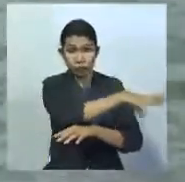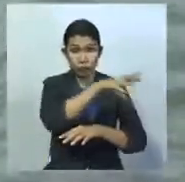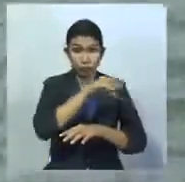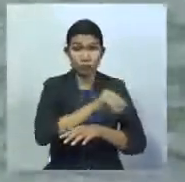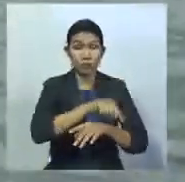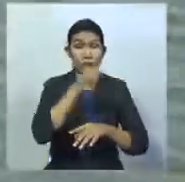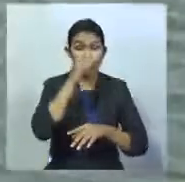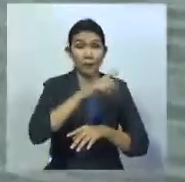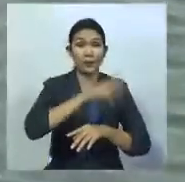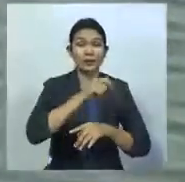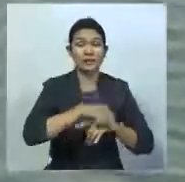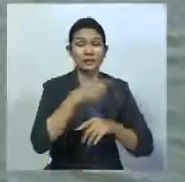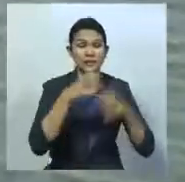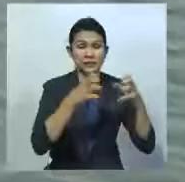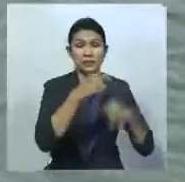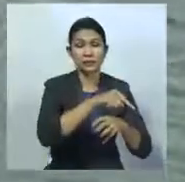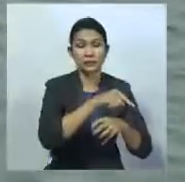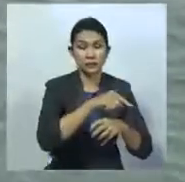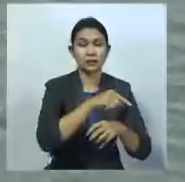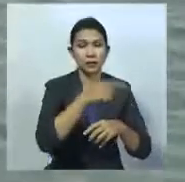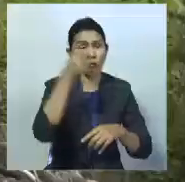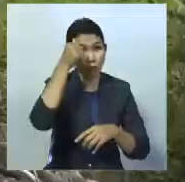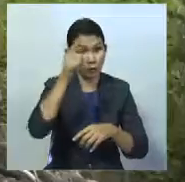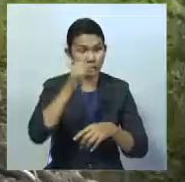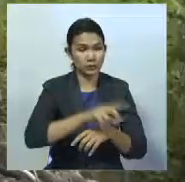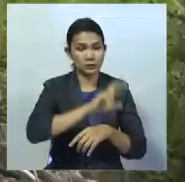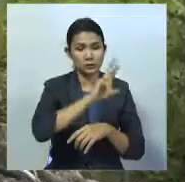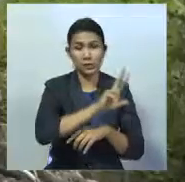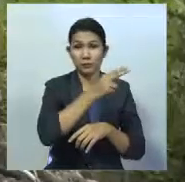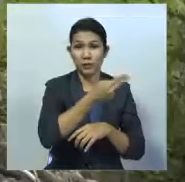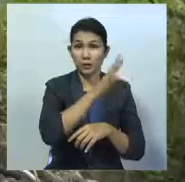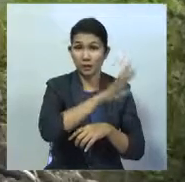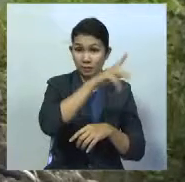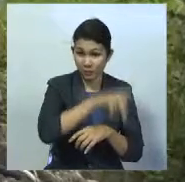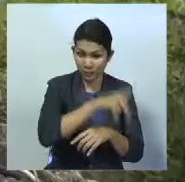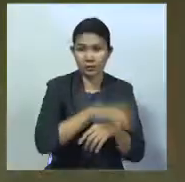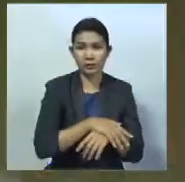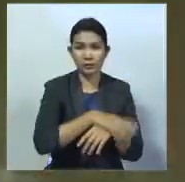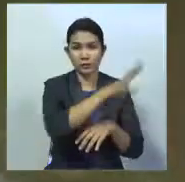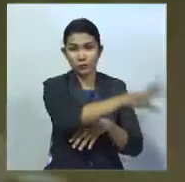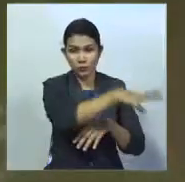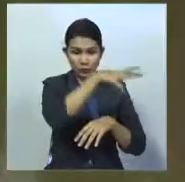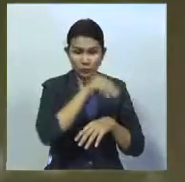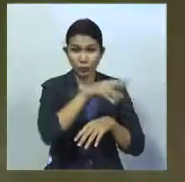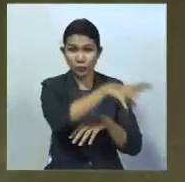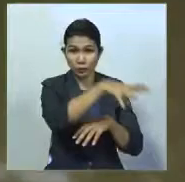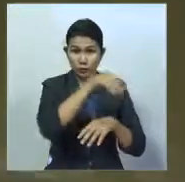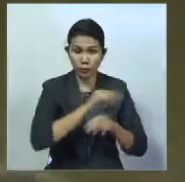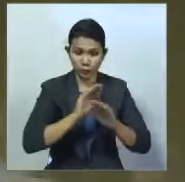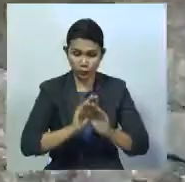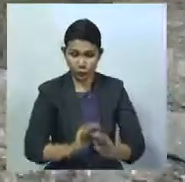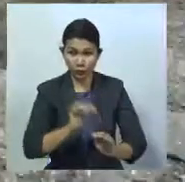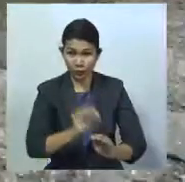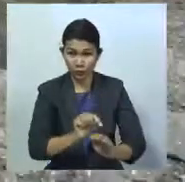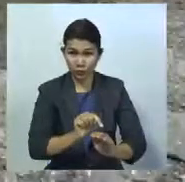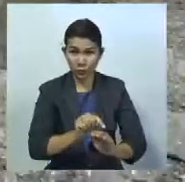ะครับที่ตำบลนาบัวมาวันละประมาณ 35,000 ลูกบาศก์เมตรเพื่อมาเติมอ่างเก็บน้ำห้วยเสนง